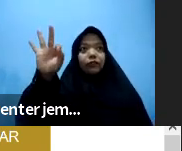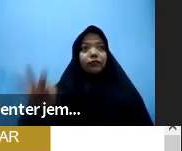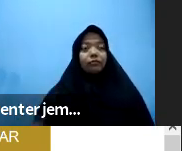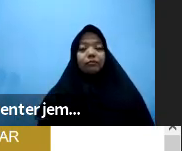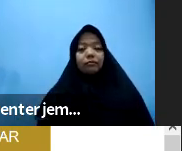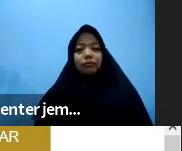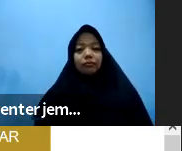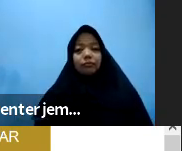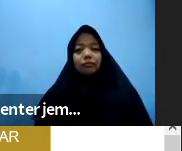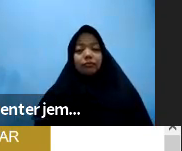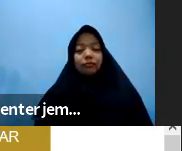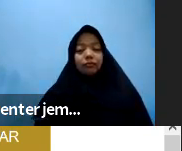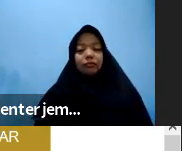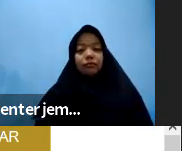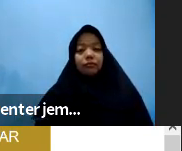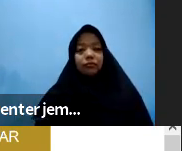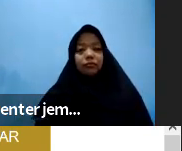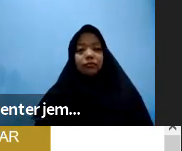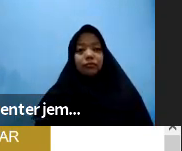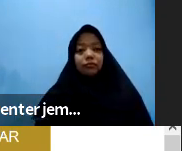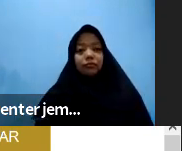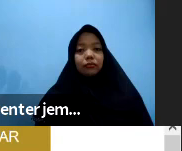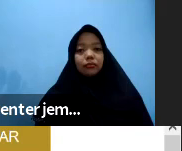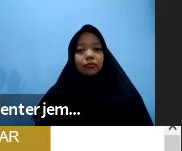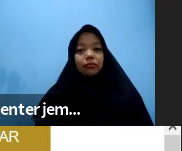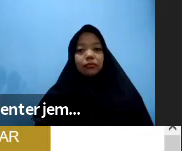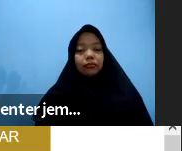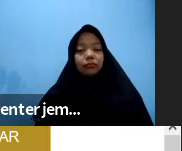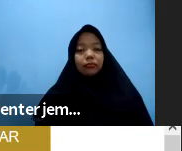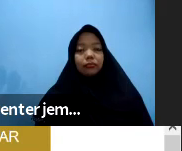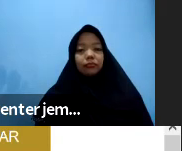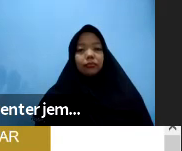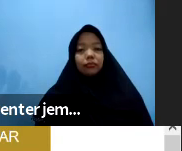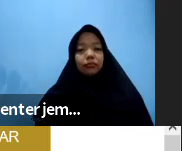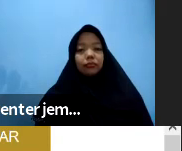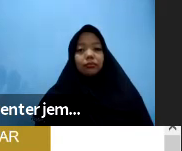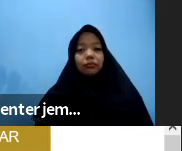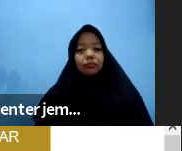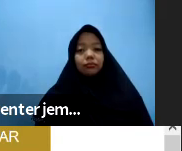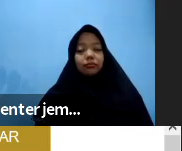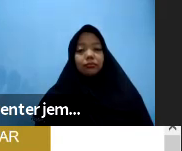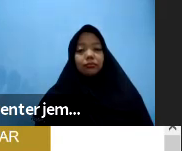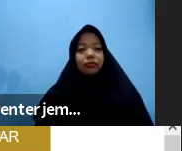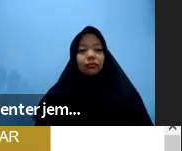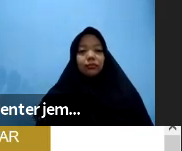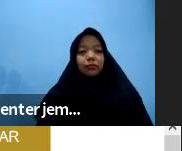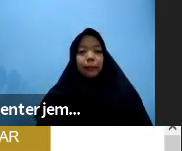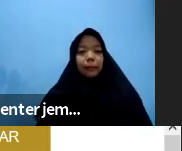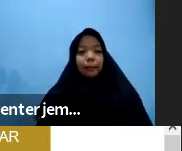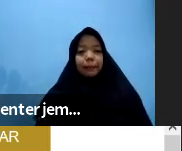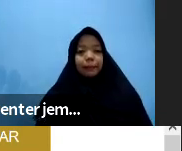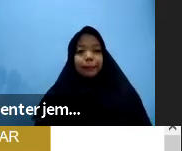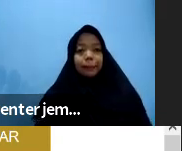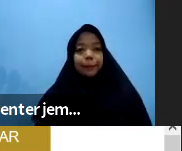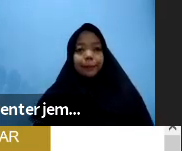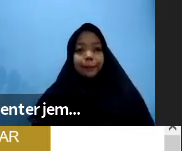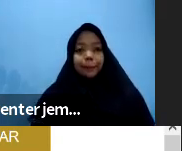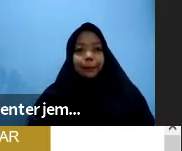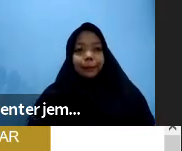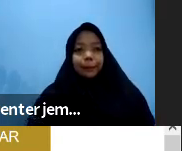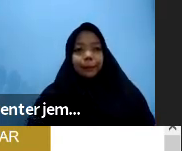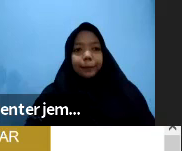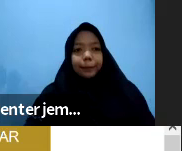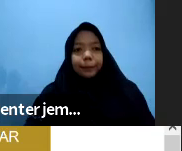dinotifikasi itu Bapak Ibu nanti akan muncul sehingga bapak ibu tinggal menuliskan username dan password sehingga Bapak Ibu bisa masuk